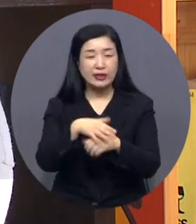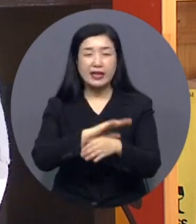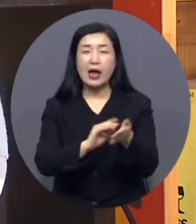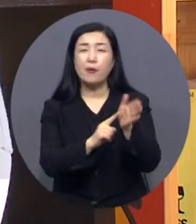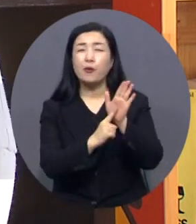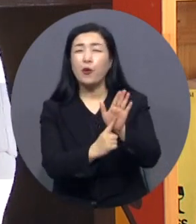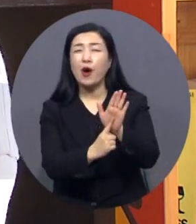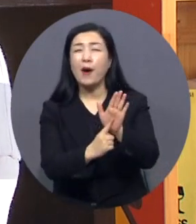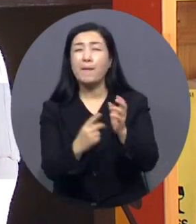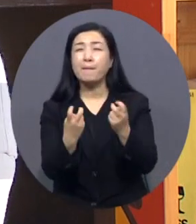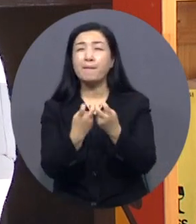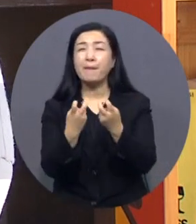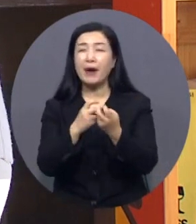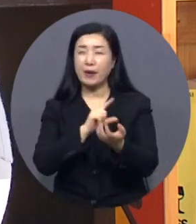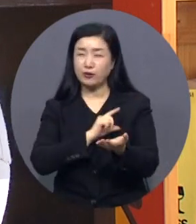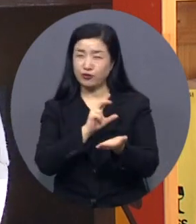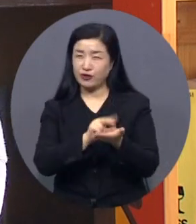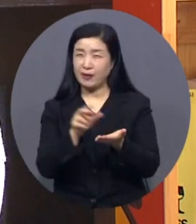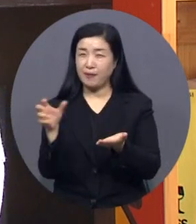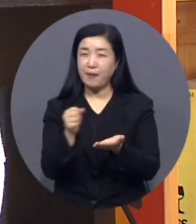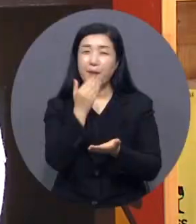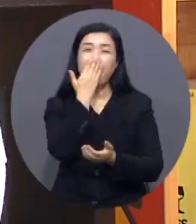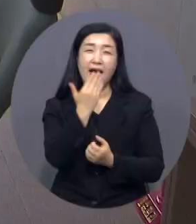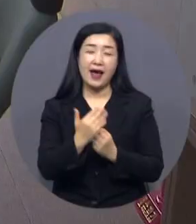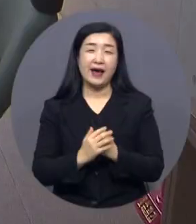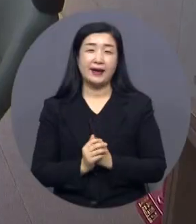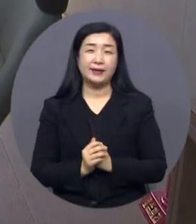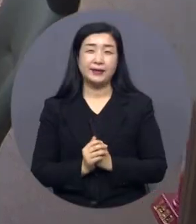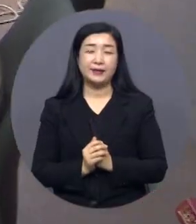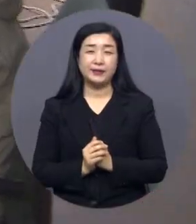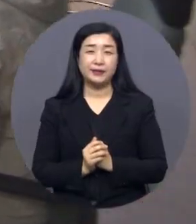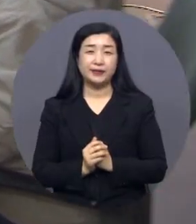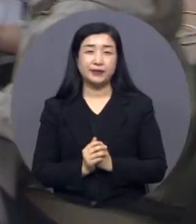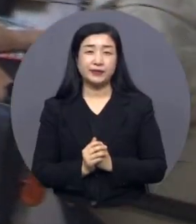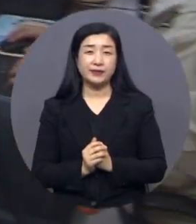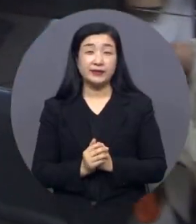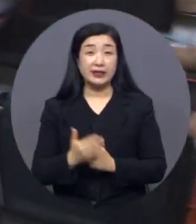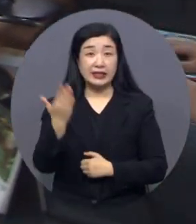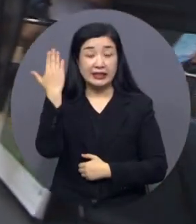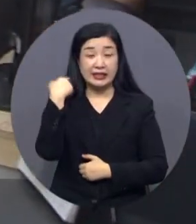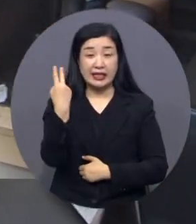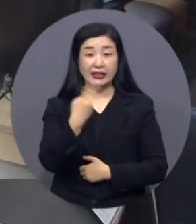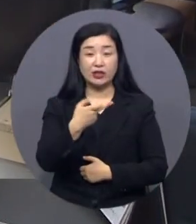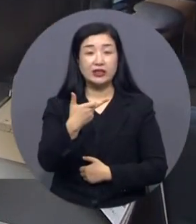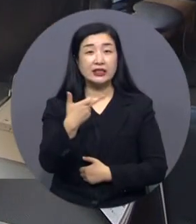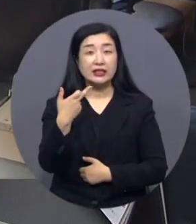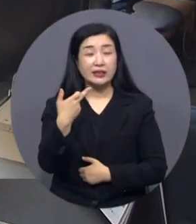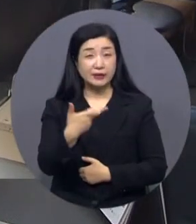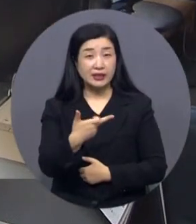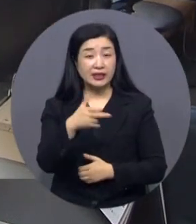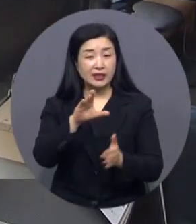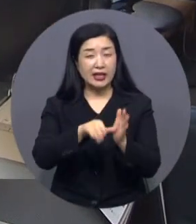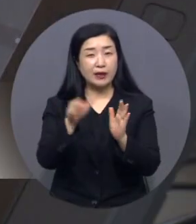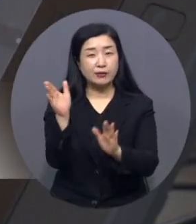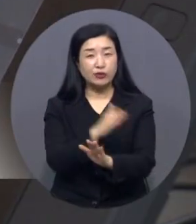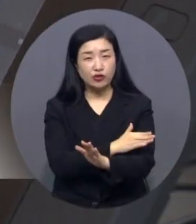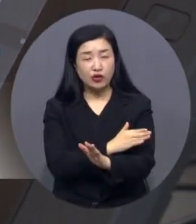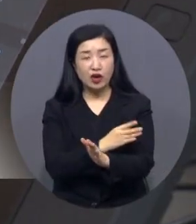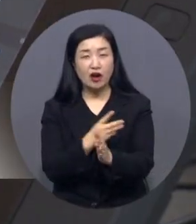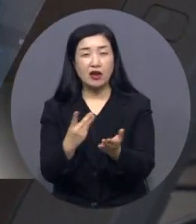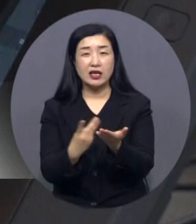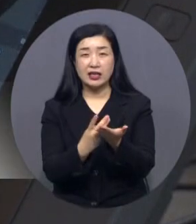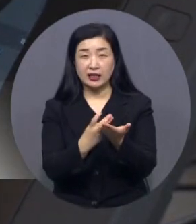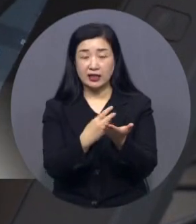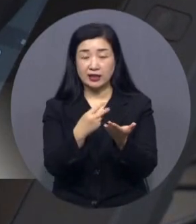수 있는 소재가 되지 않을까 생각을 하고 있습니다. 지난 2017년 콘텐츠진흥원의 지역특화